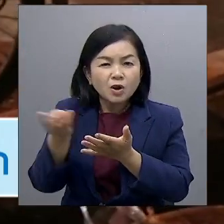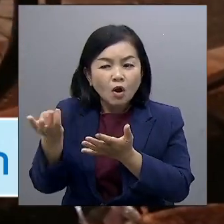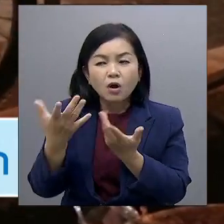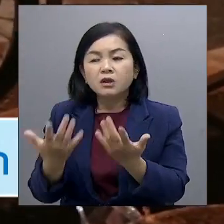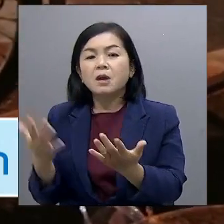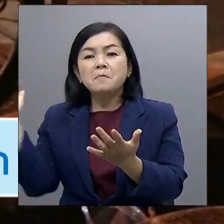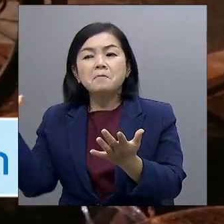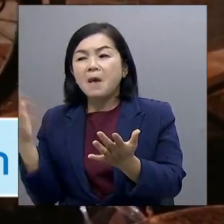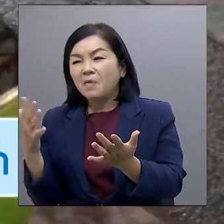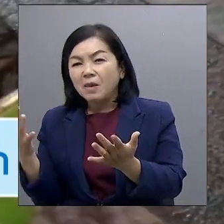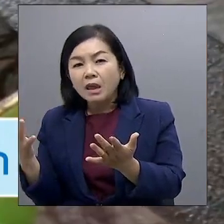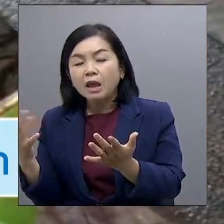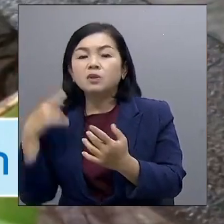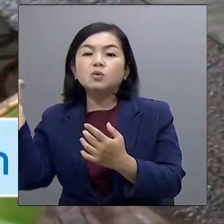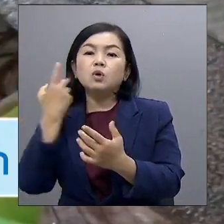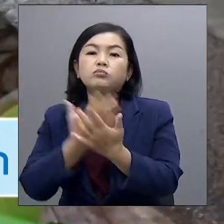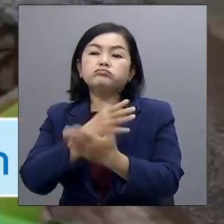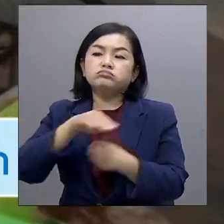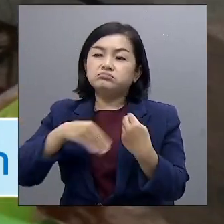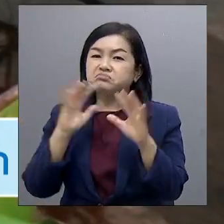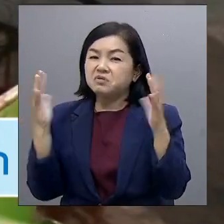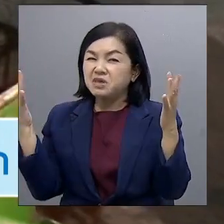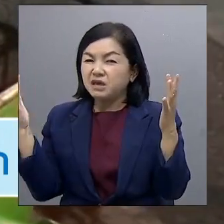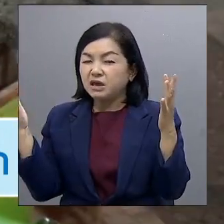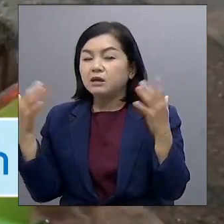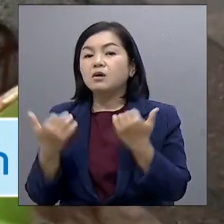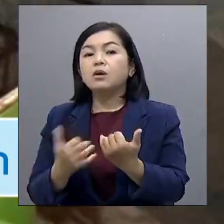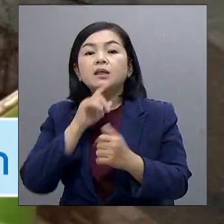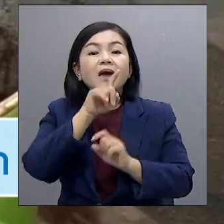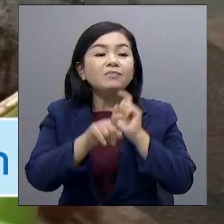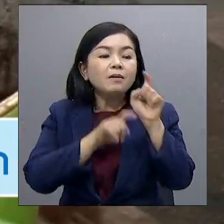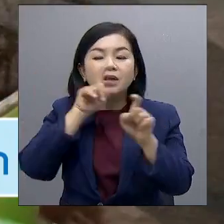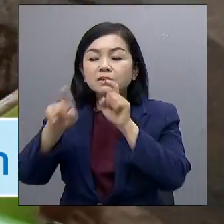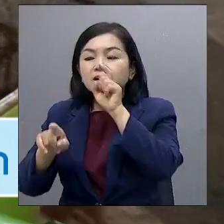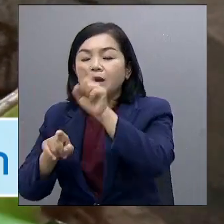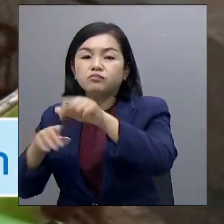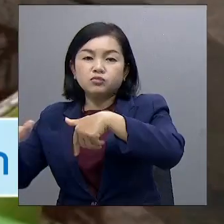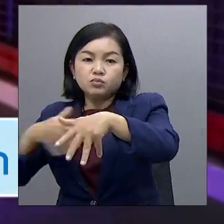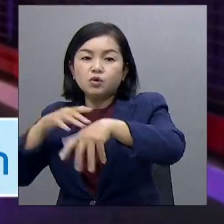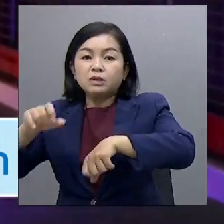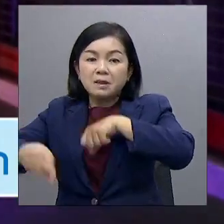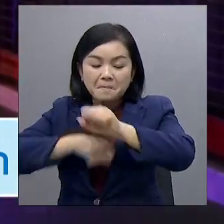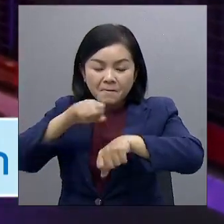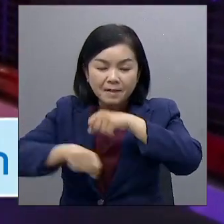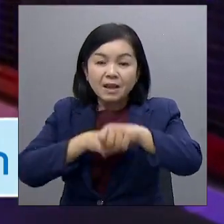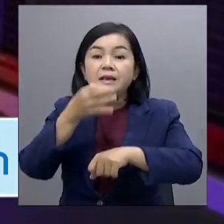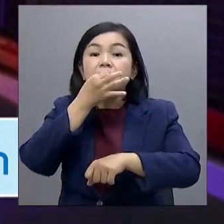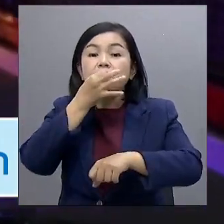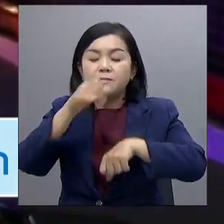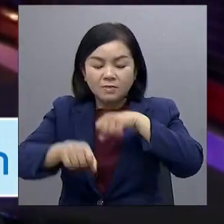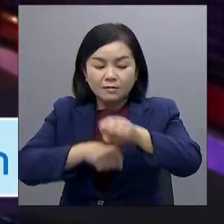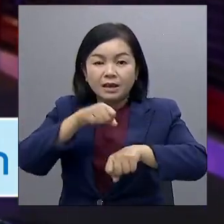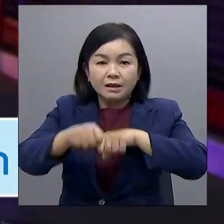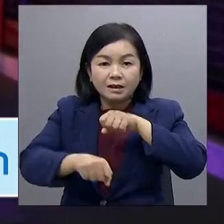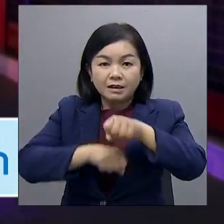ไม่มีมาเที่ยวเลยไม่มีรายได้เหมือนอย่างเคยเลยจากการสอบถามนะคะคนรถนะคนที่ค่ะ